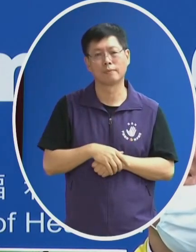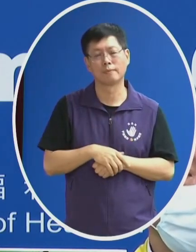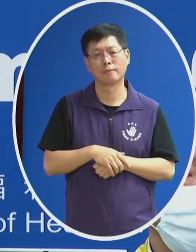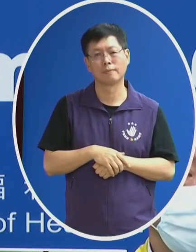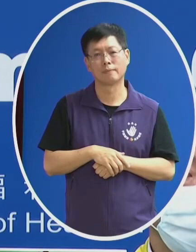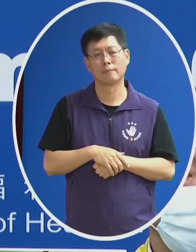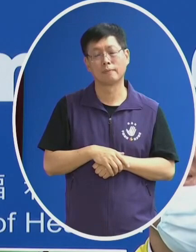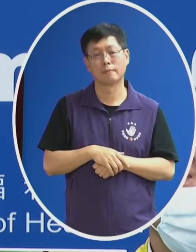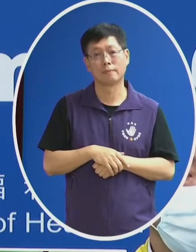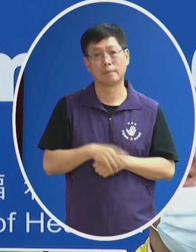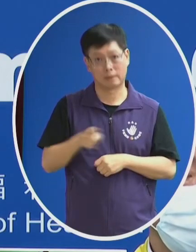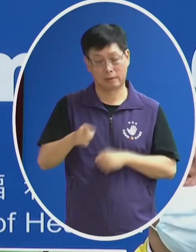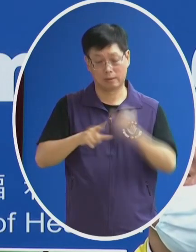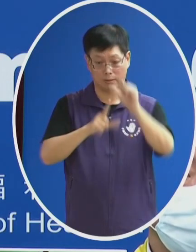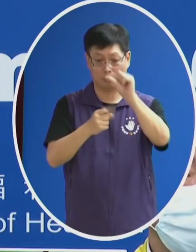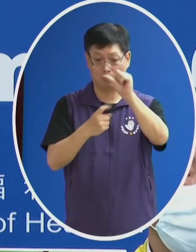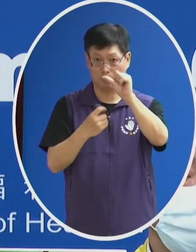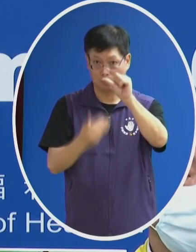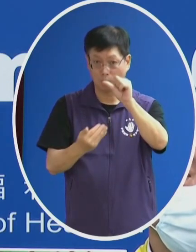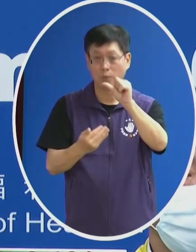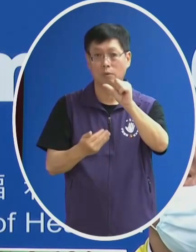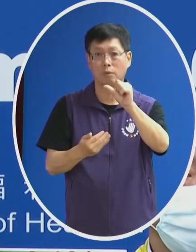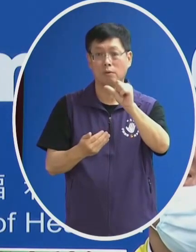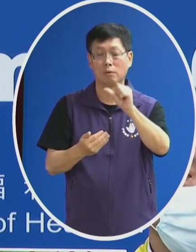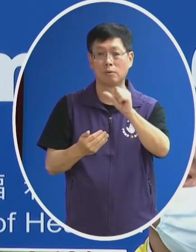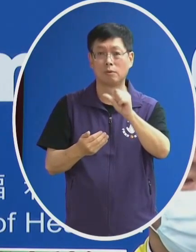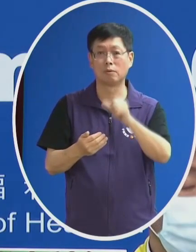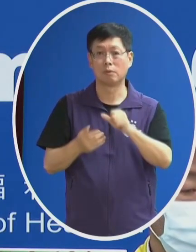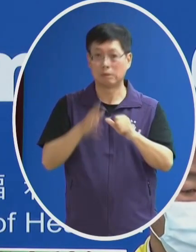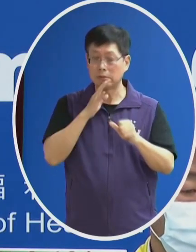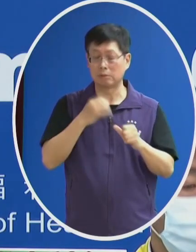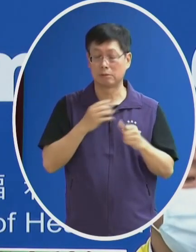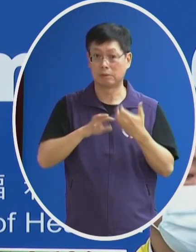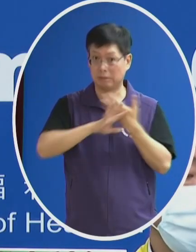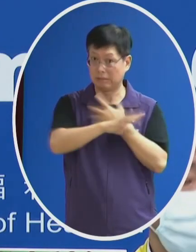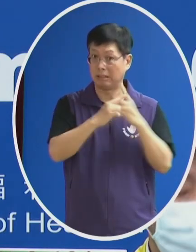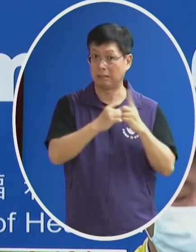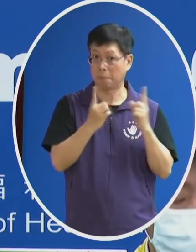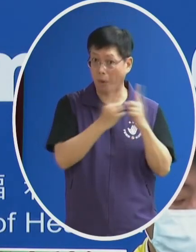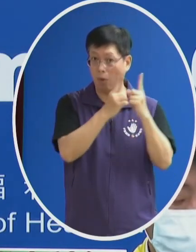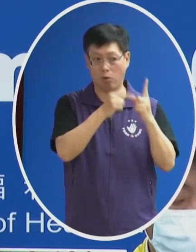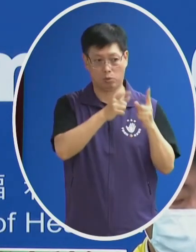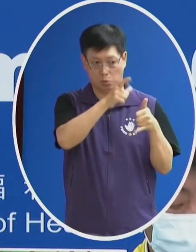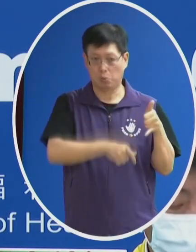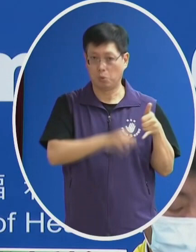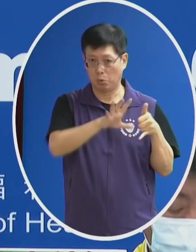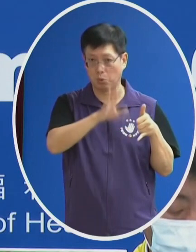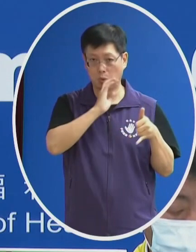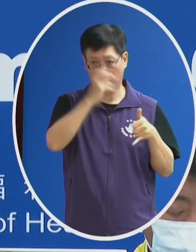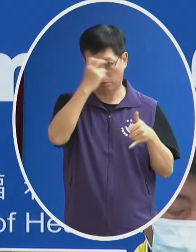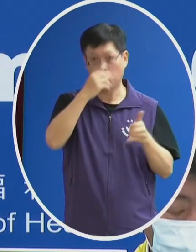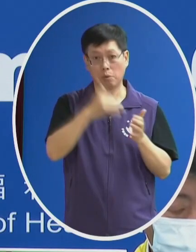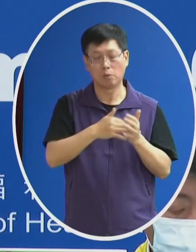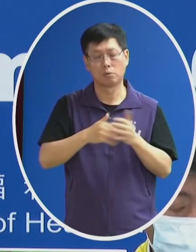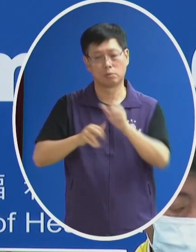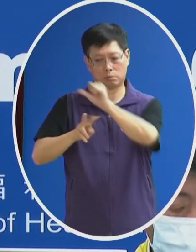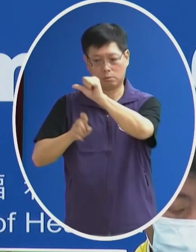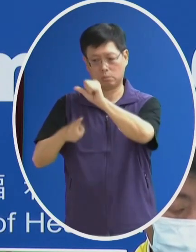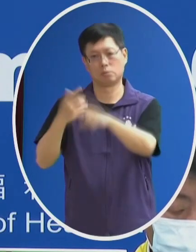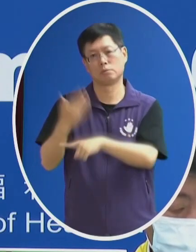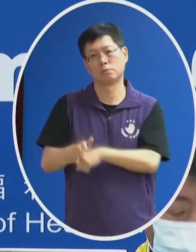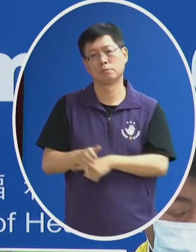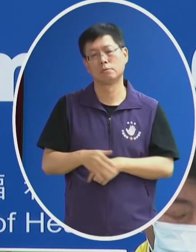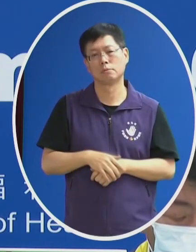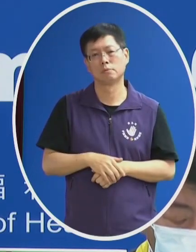那所以他19号就是因为这个接触者裁剪而去做裁剪，那到21号这个